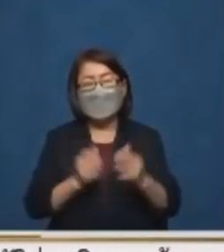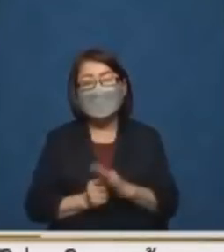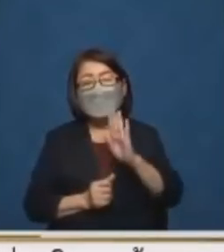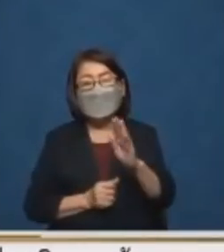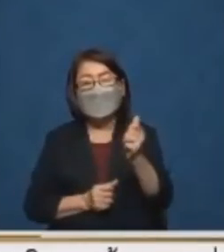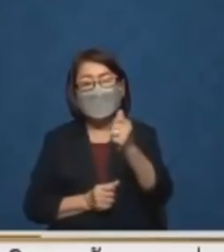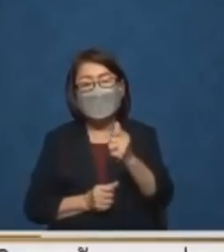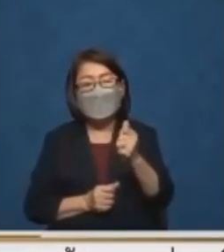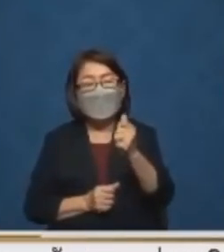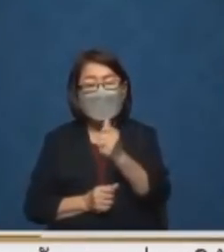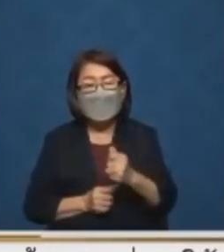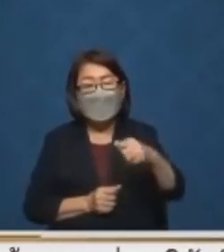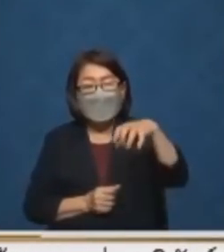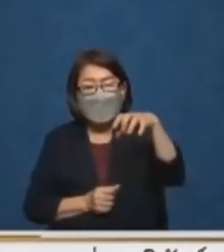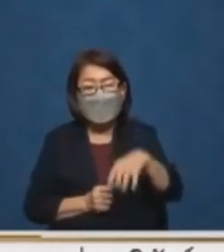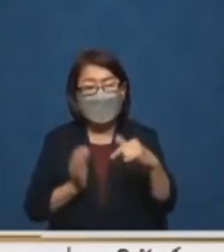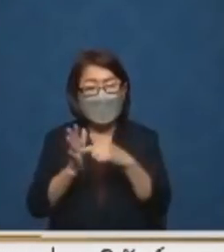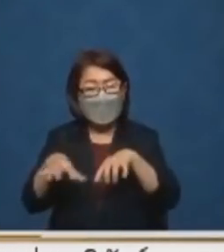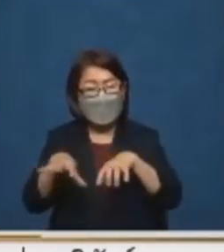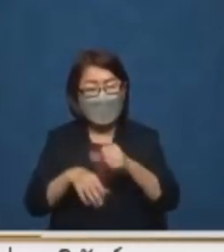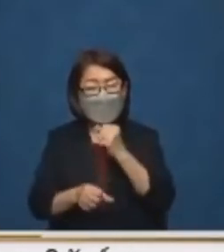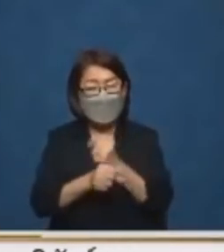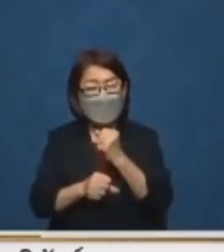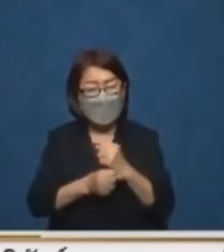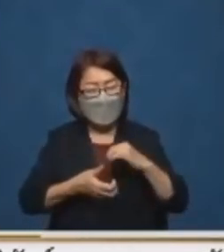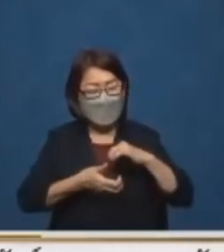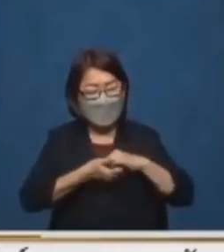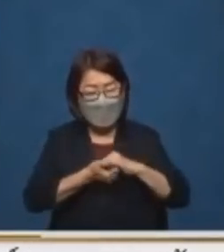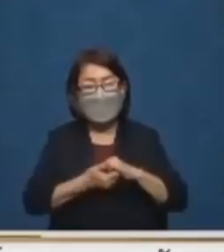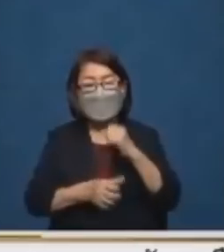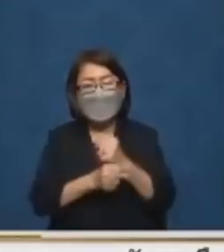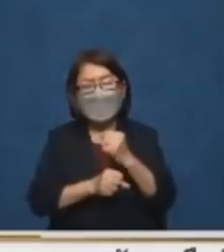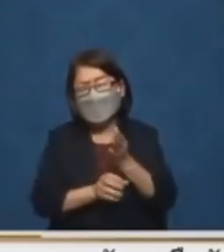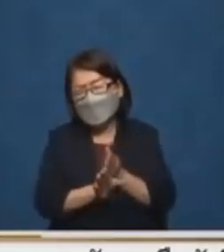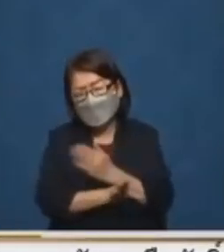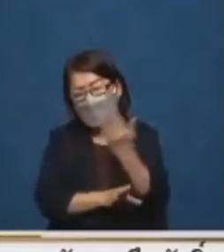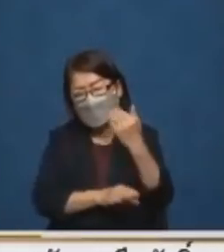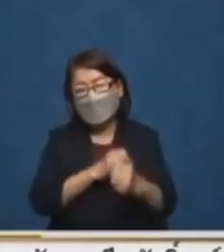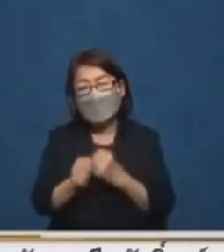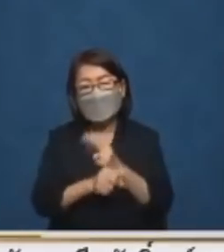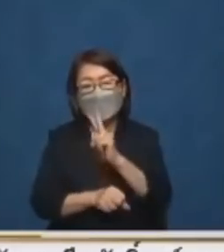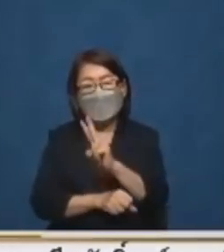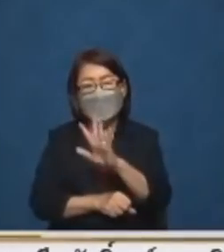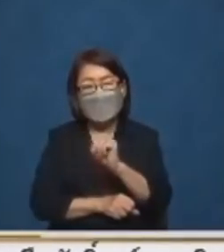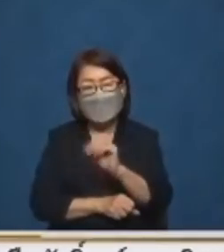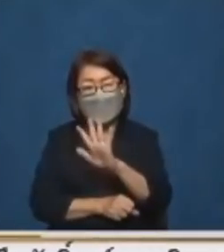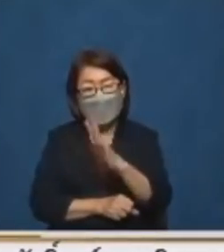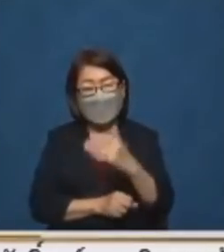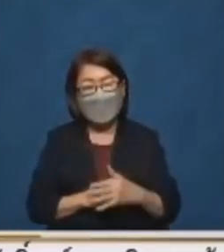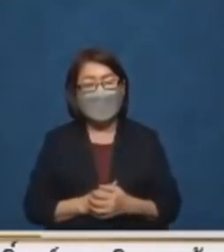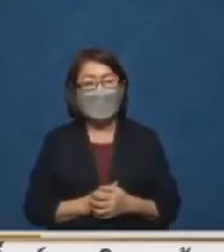สัจกรรม Mercier Chivavatuร่มกัผลิวัคซีนมาตแต่ปี 245 ทำไม